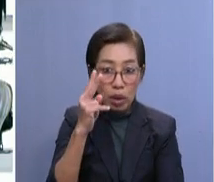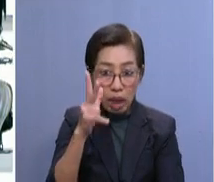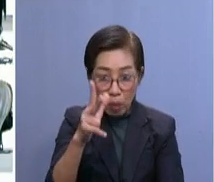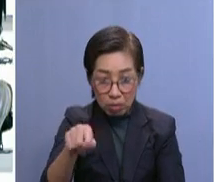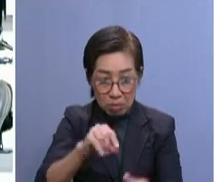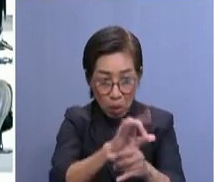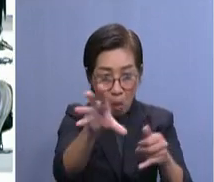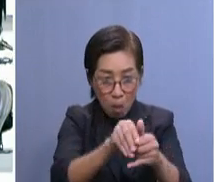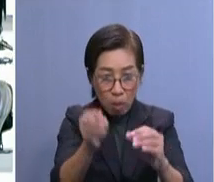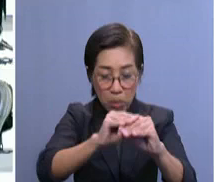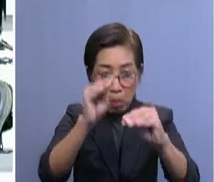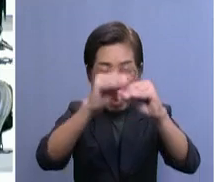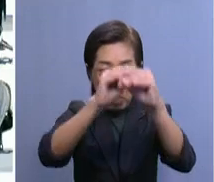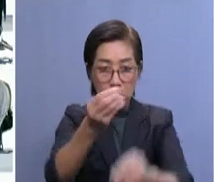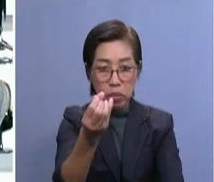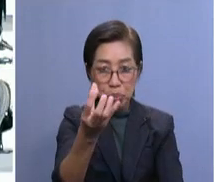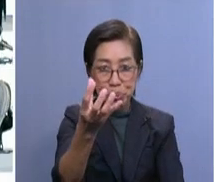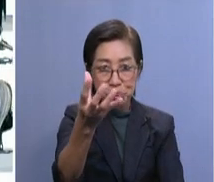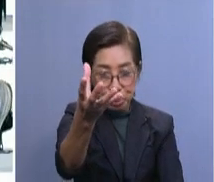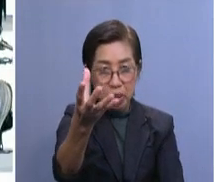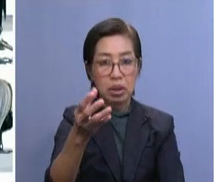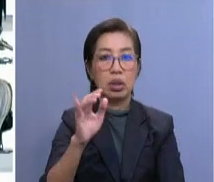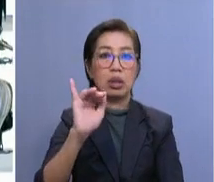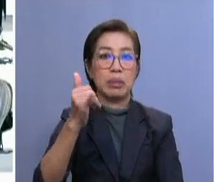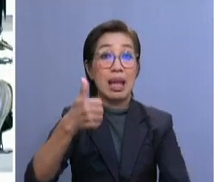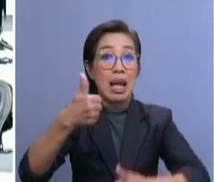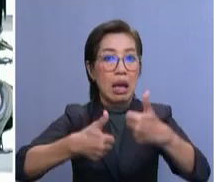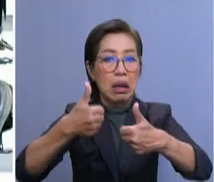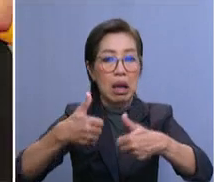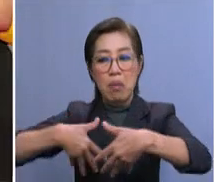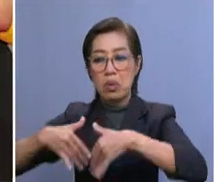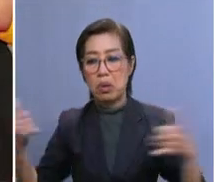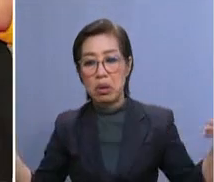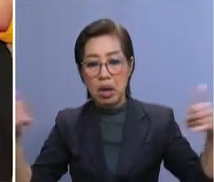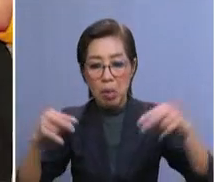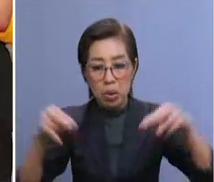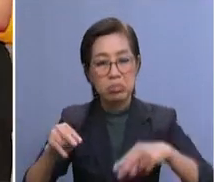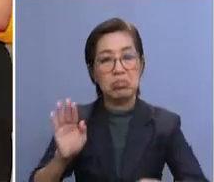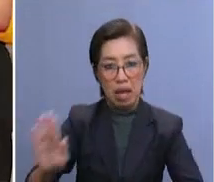ผู้ติดยกประ 19ยังพุ่งสูงขึ้นอาจจะมีความเป็นไปได้ที่ต้องแข่งแบบปิดครับ